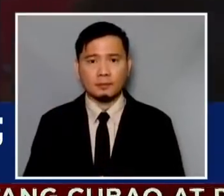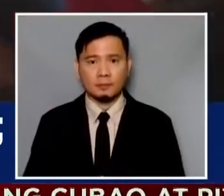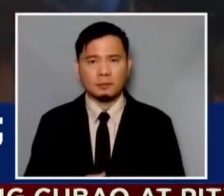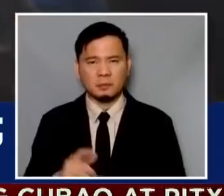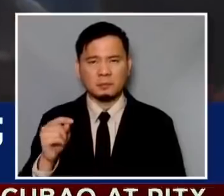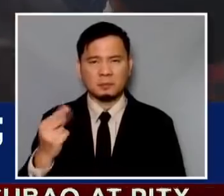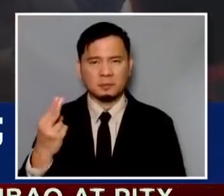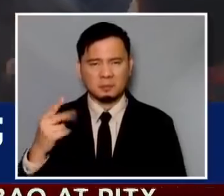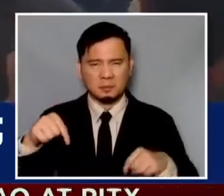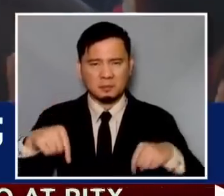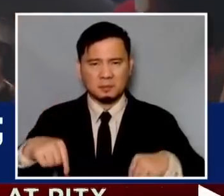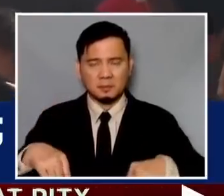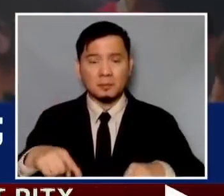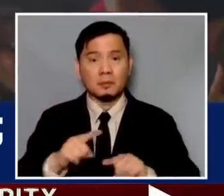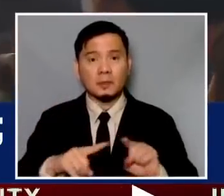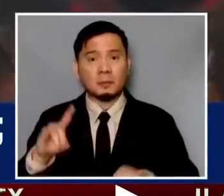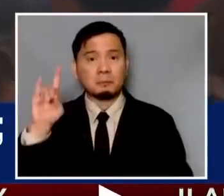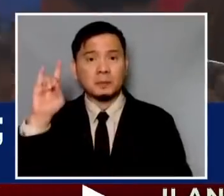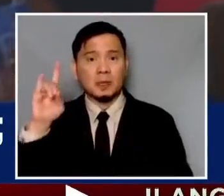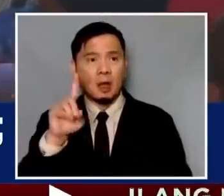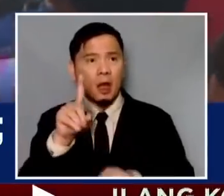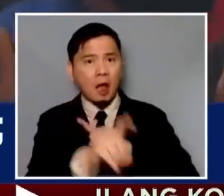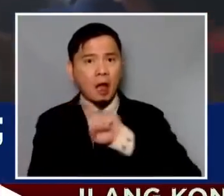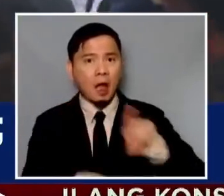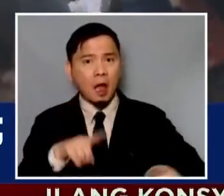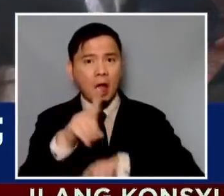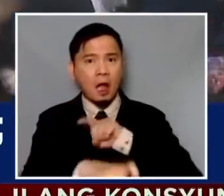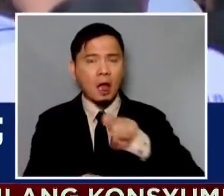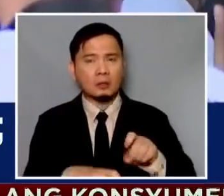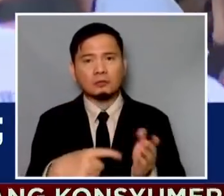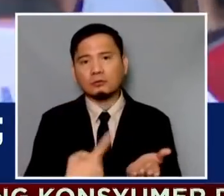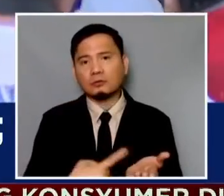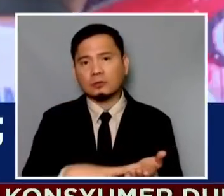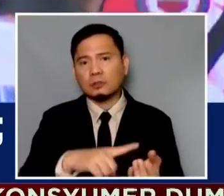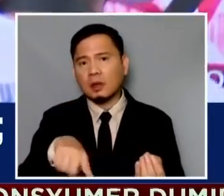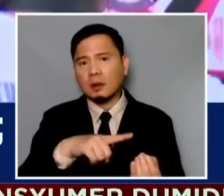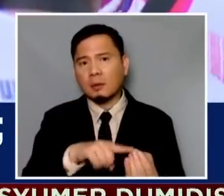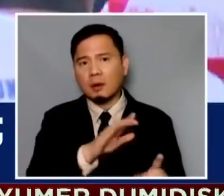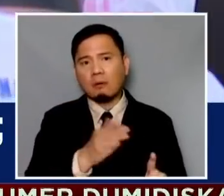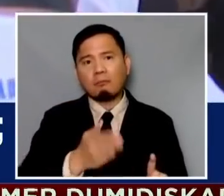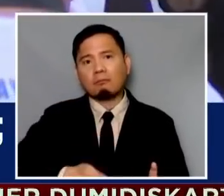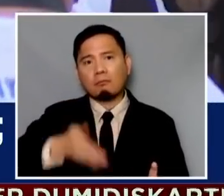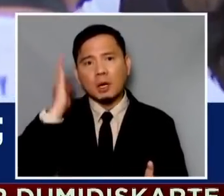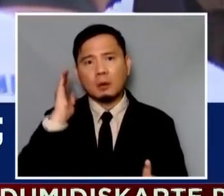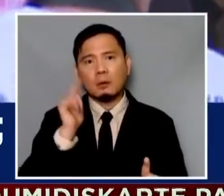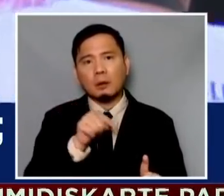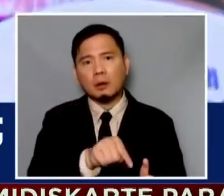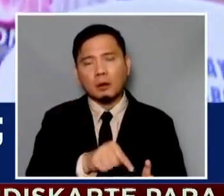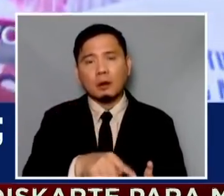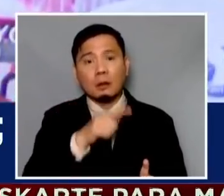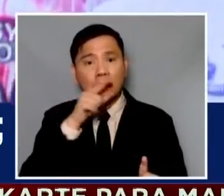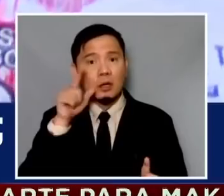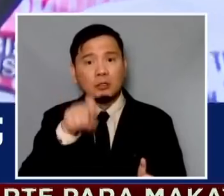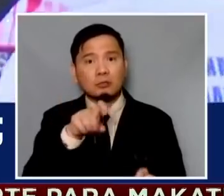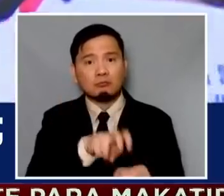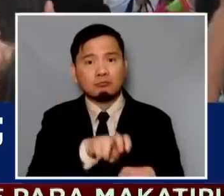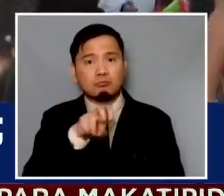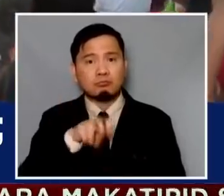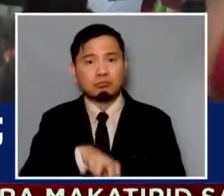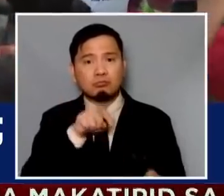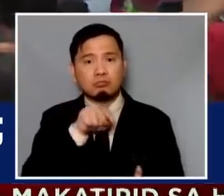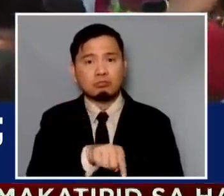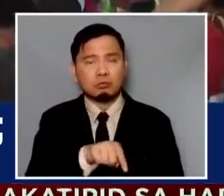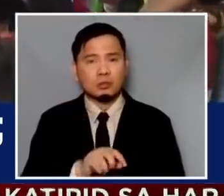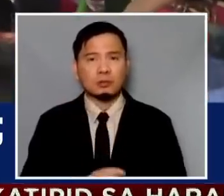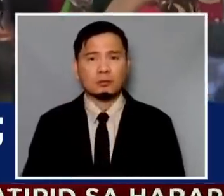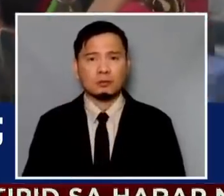media, hindi pa din umuusad ang kwentuhan sa isyo ng hamon niyang umatras na sa presidential elections si Vice President